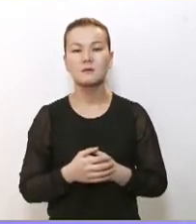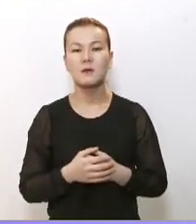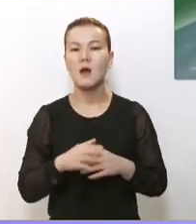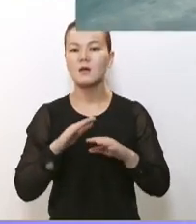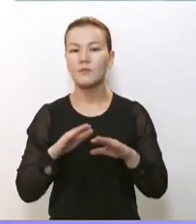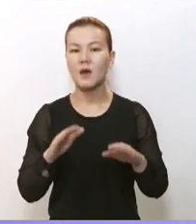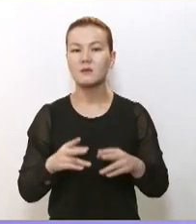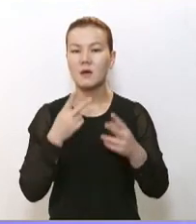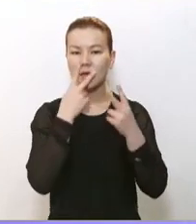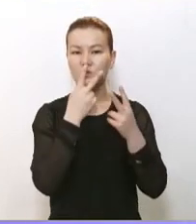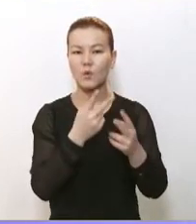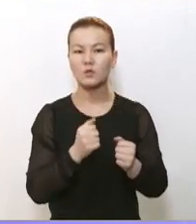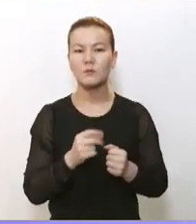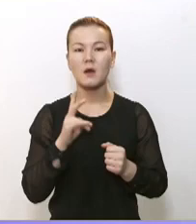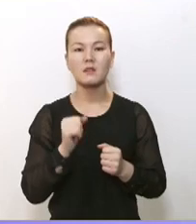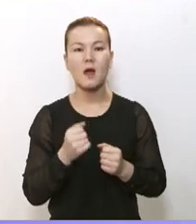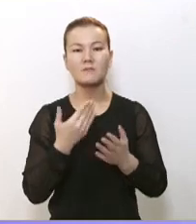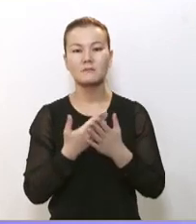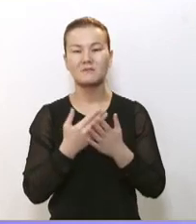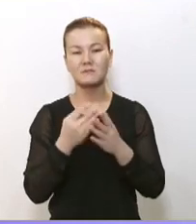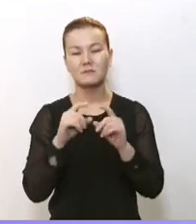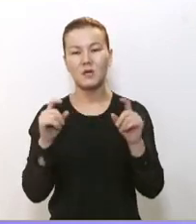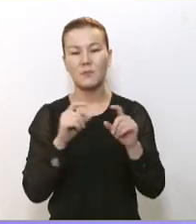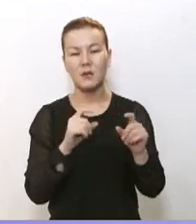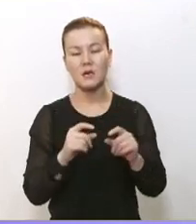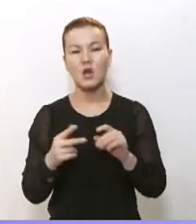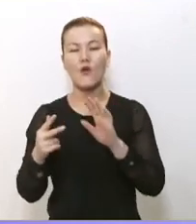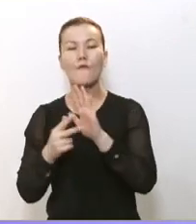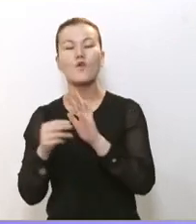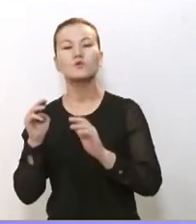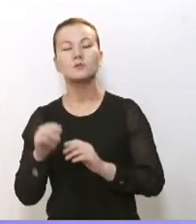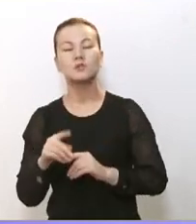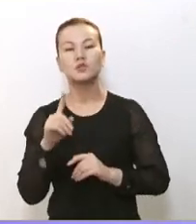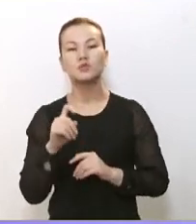Ребята, рассмотрим на примере.